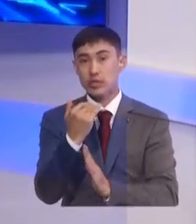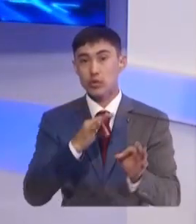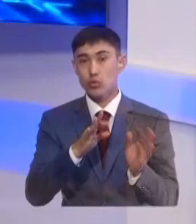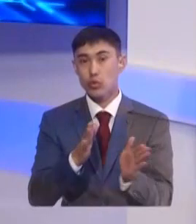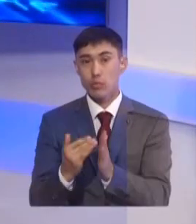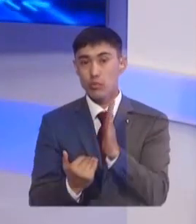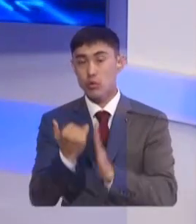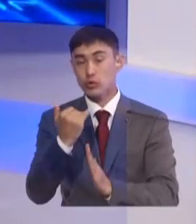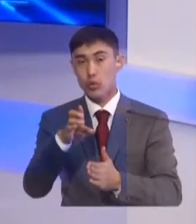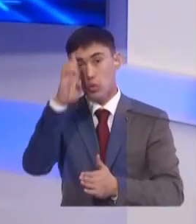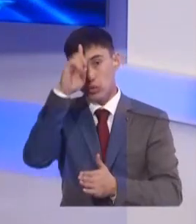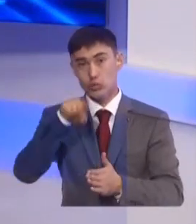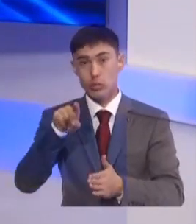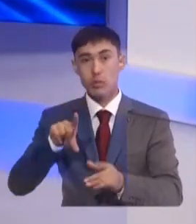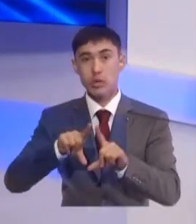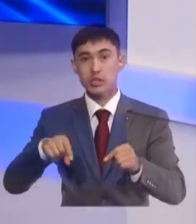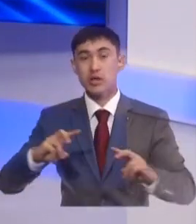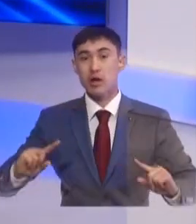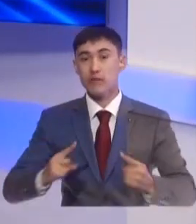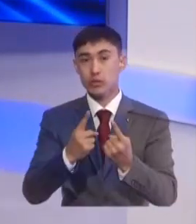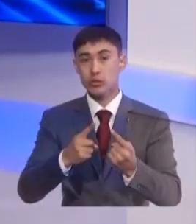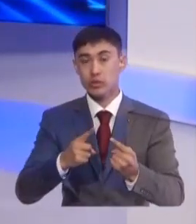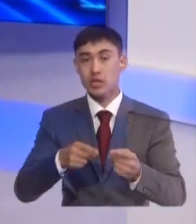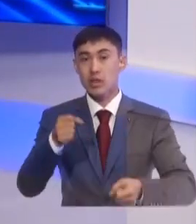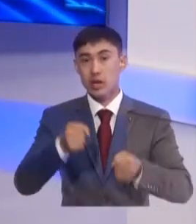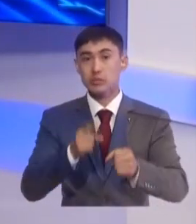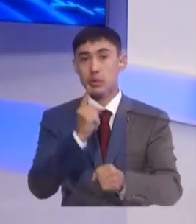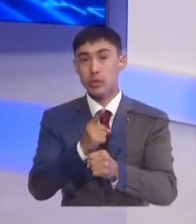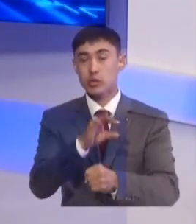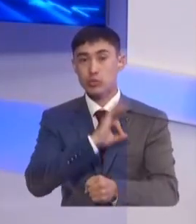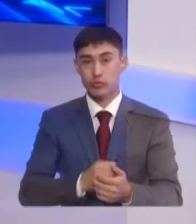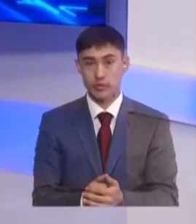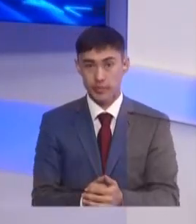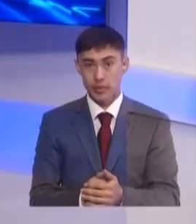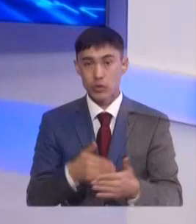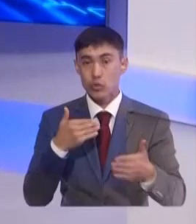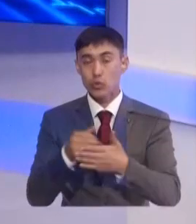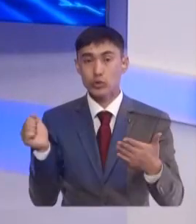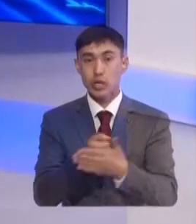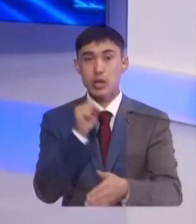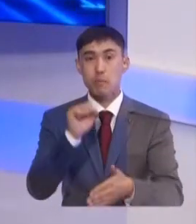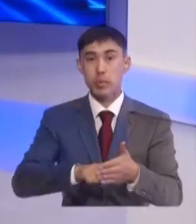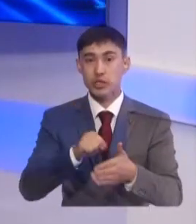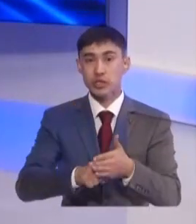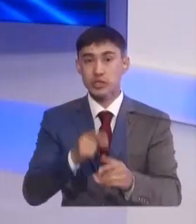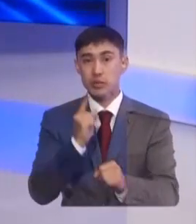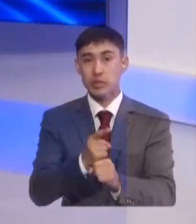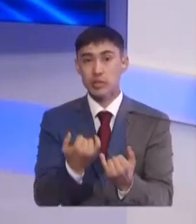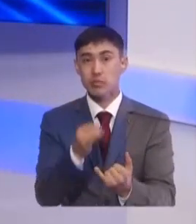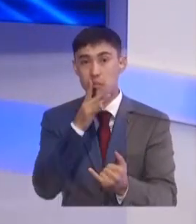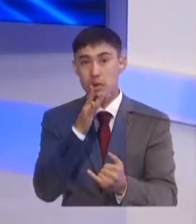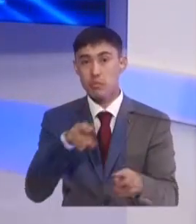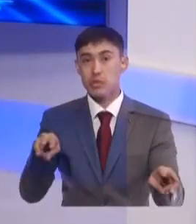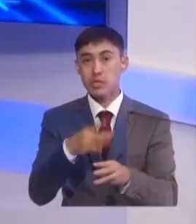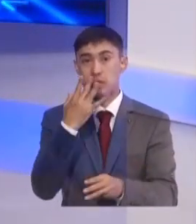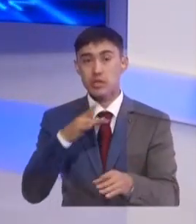допустимые нормы, то газ-номер машины конфискуют и транспорт запретят использовать. До устранения причин запрета на данный момент